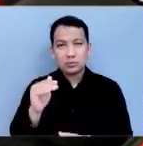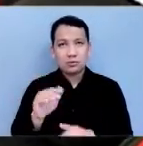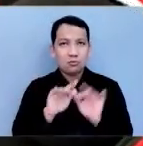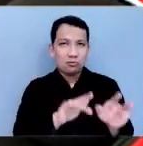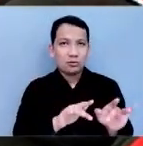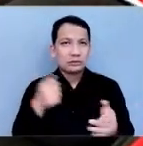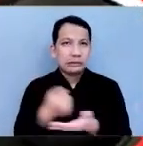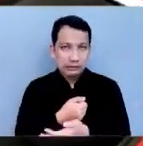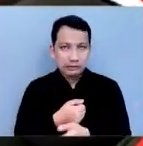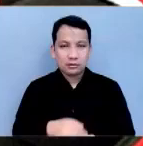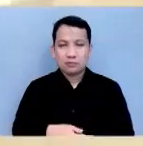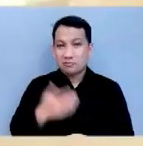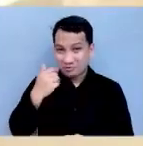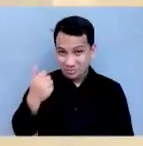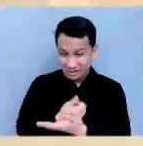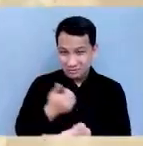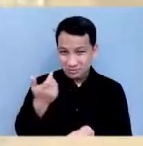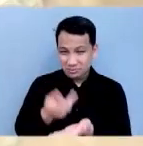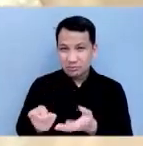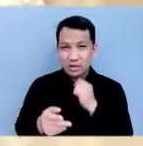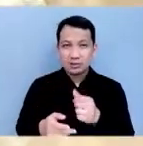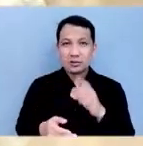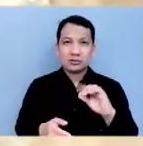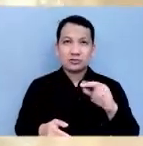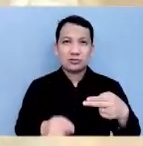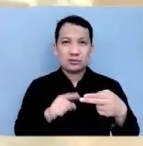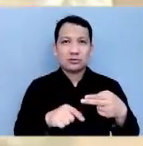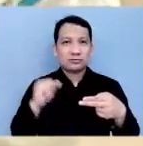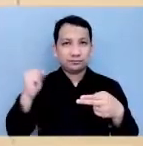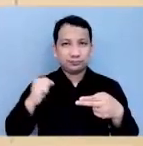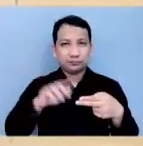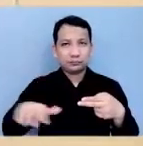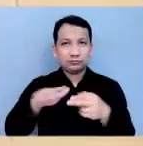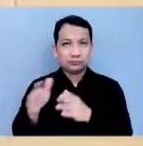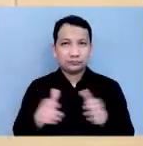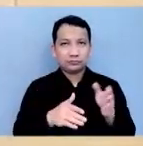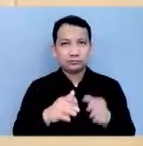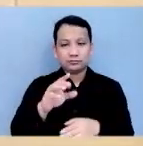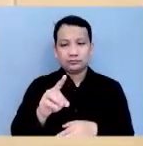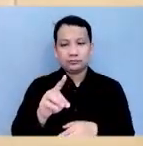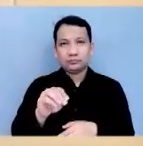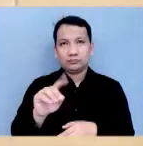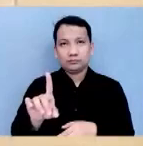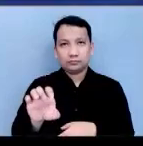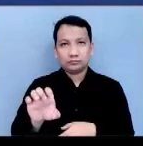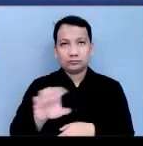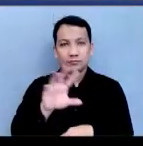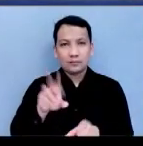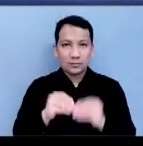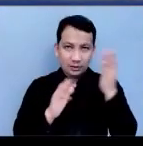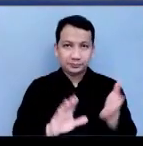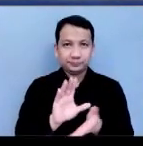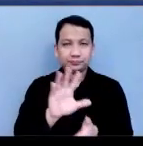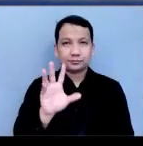Sayang. Sayang, it's a loss. So, sabi ng DOH, sumang-ayon na raw sa planong ito ang Department of Labor and Employment. Kakausapin daw mismo